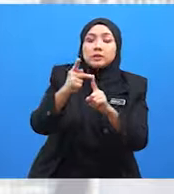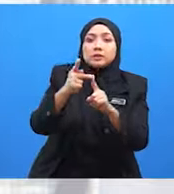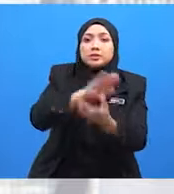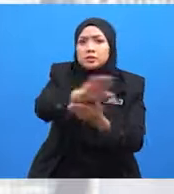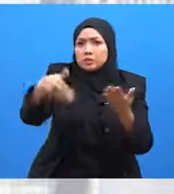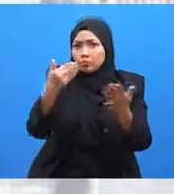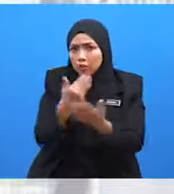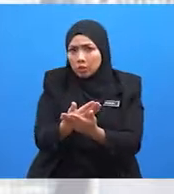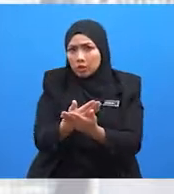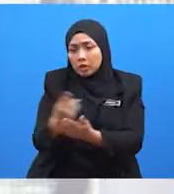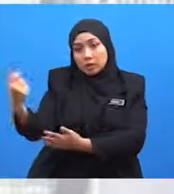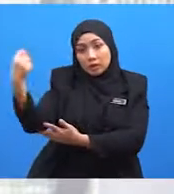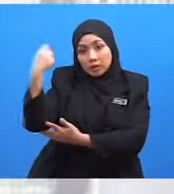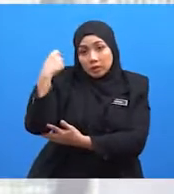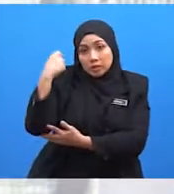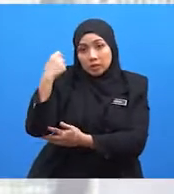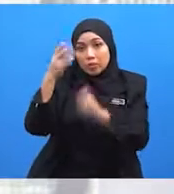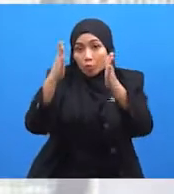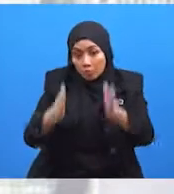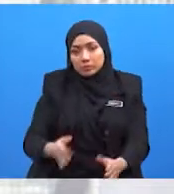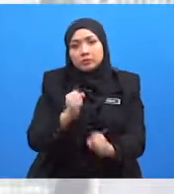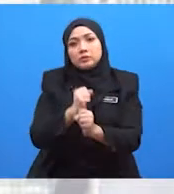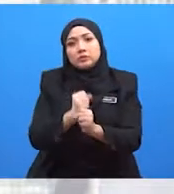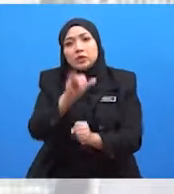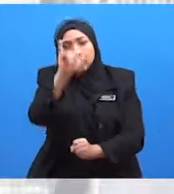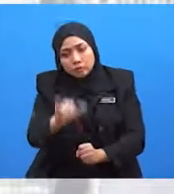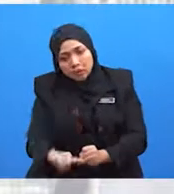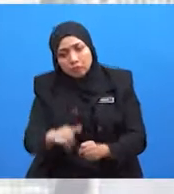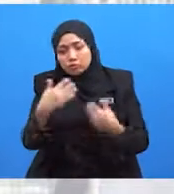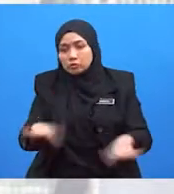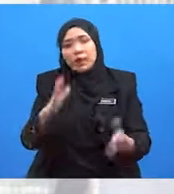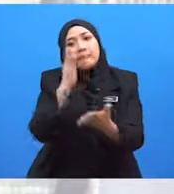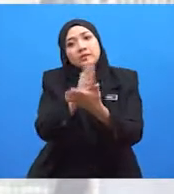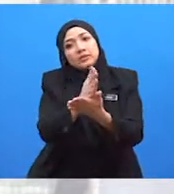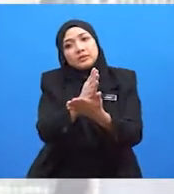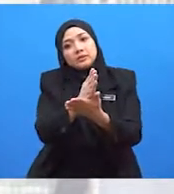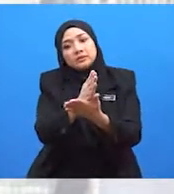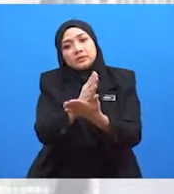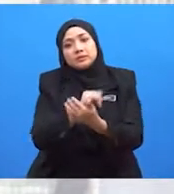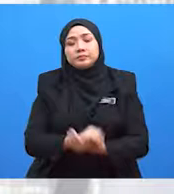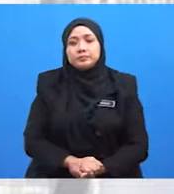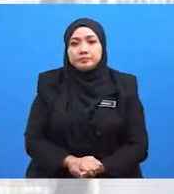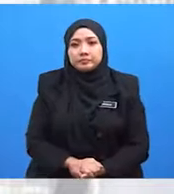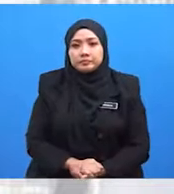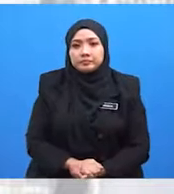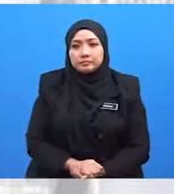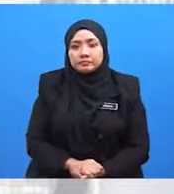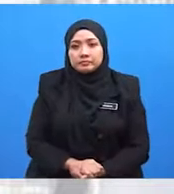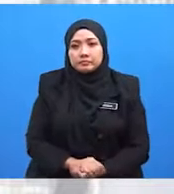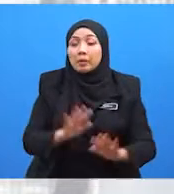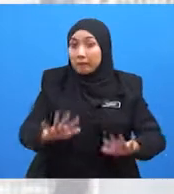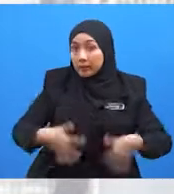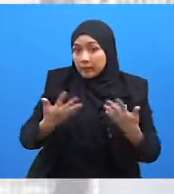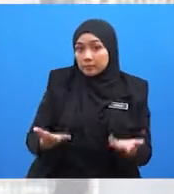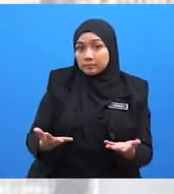buruh yang diberhentikan disebabkan oleh pengangguran ini. Ha,